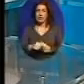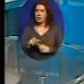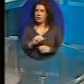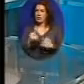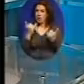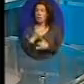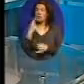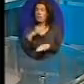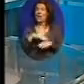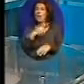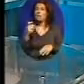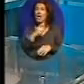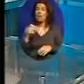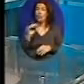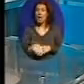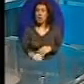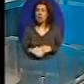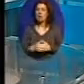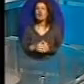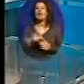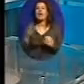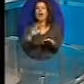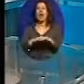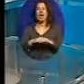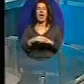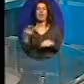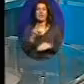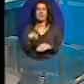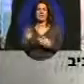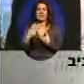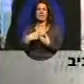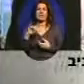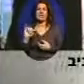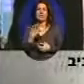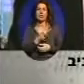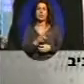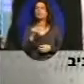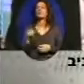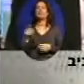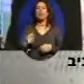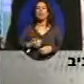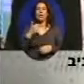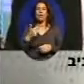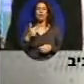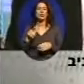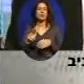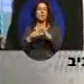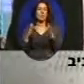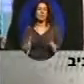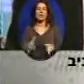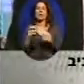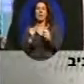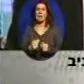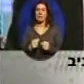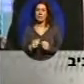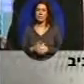להם גם מחיר אדיר למשק הישראלי. בעניין הזה מצטרף אלינו כעת ישראל שרייבמן, ראש המוסד לבטיחות ולגיהות. ערב טוב. ערב טוב.